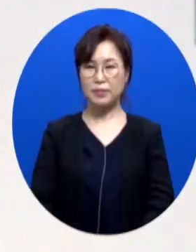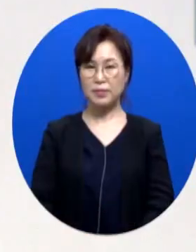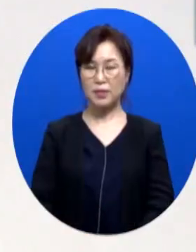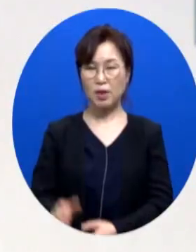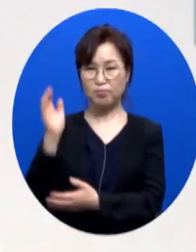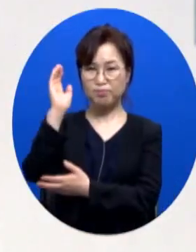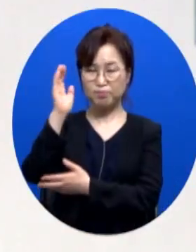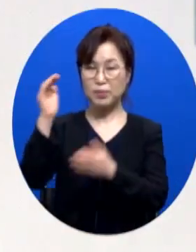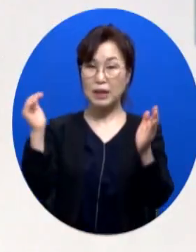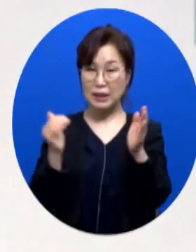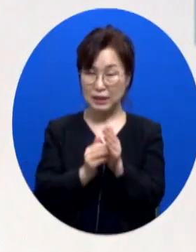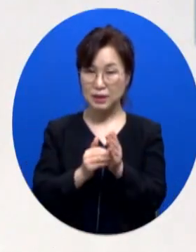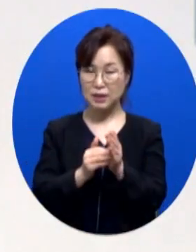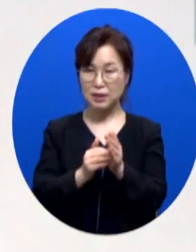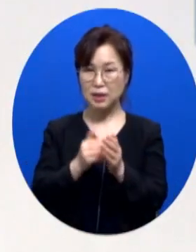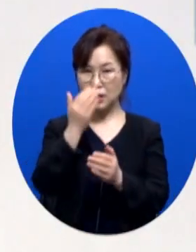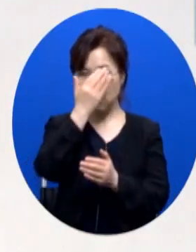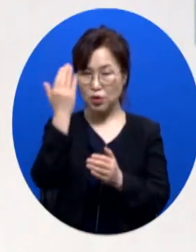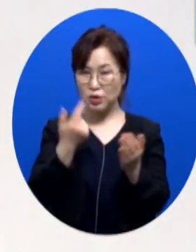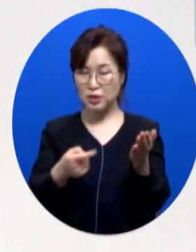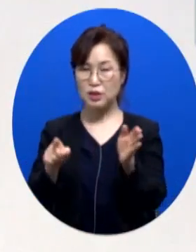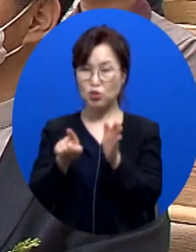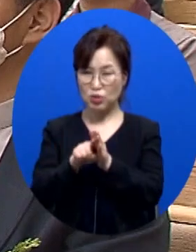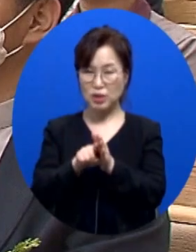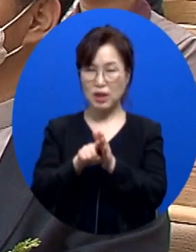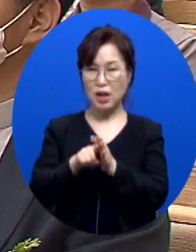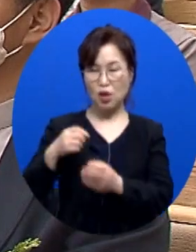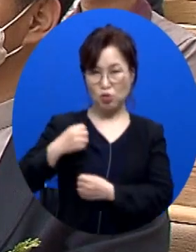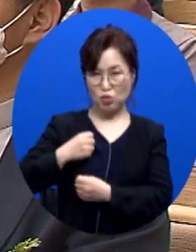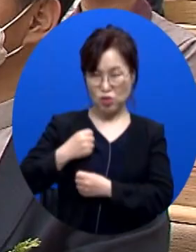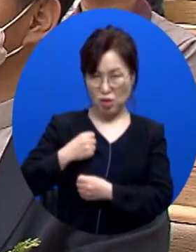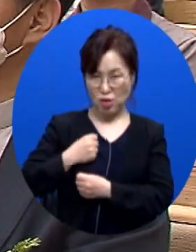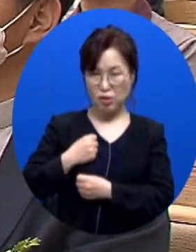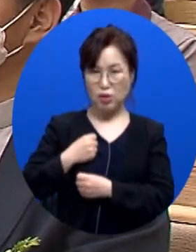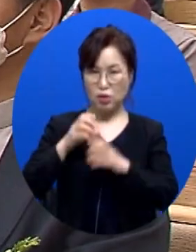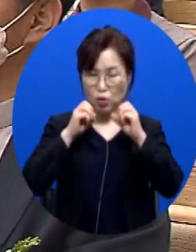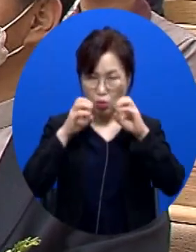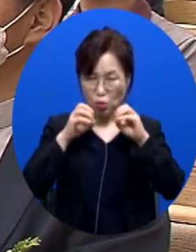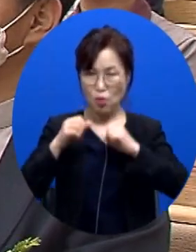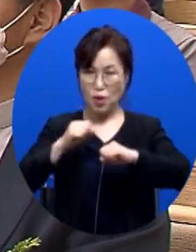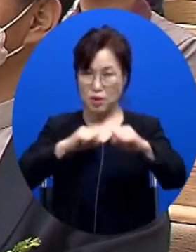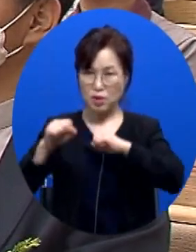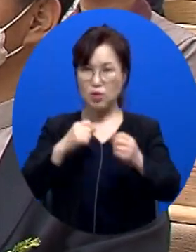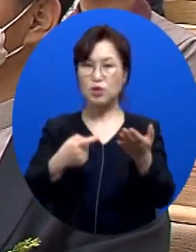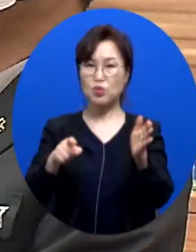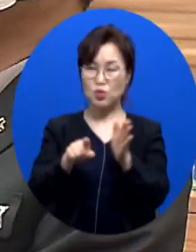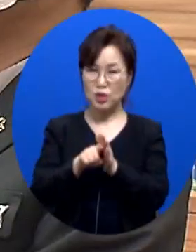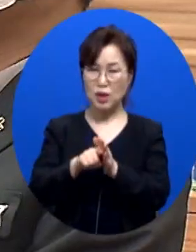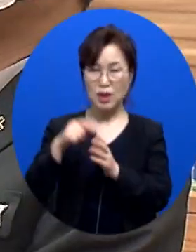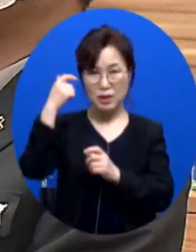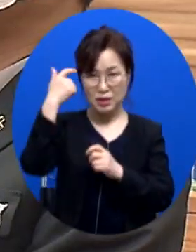세대를 위한 효과적인 군선교 정책 수립과 활성화 방안에 대한 질의응답 시간이